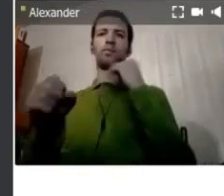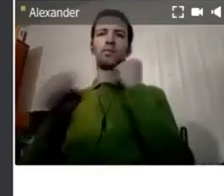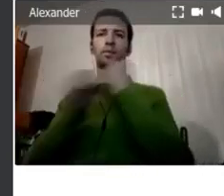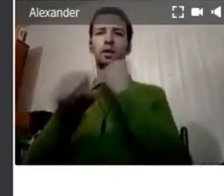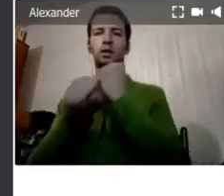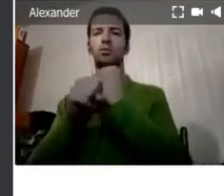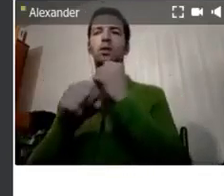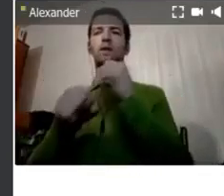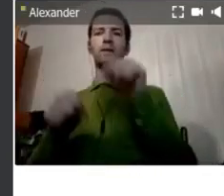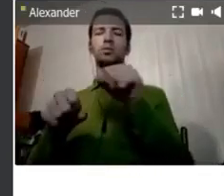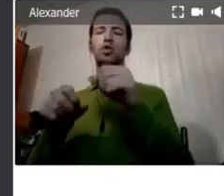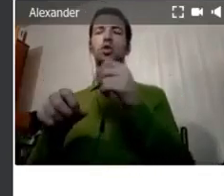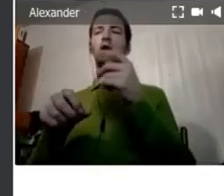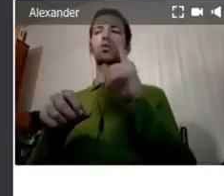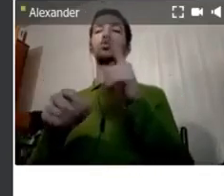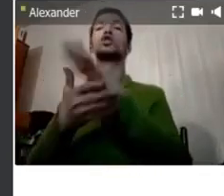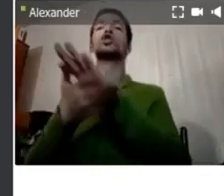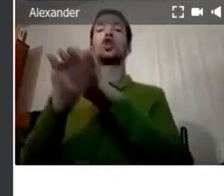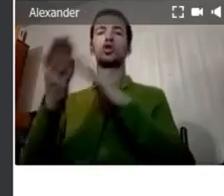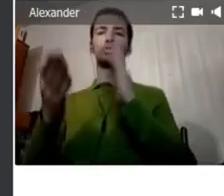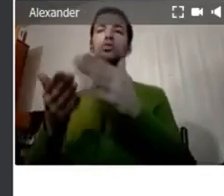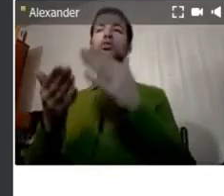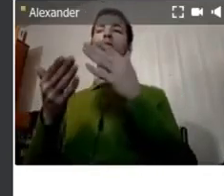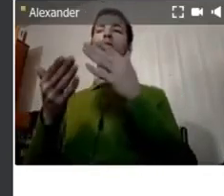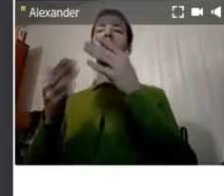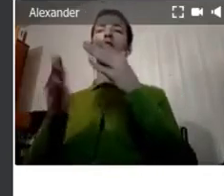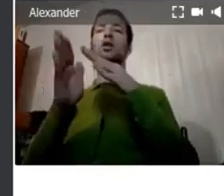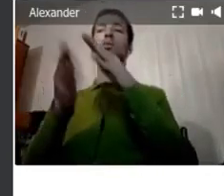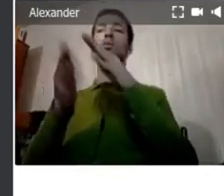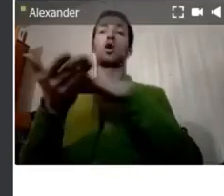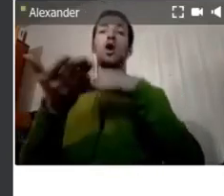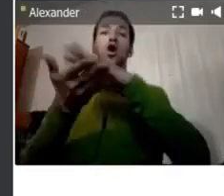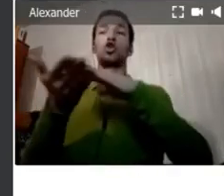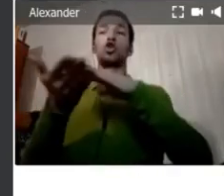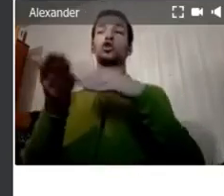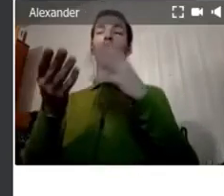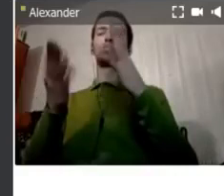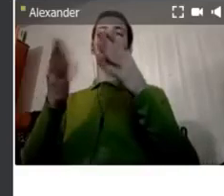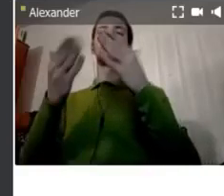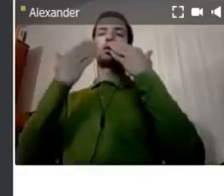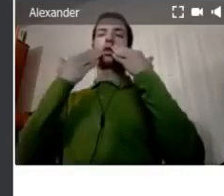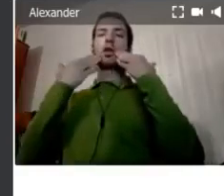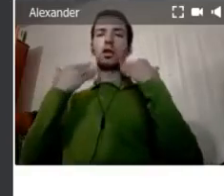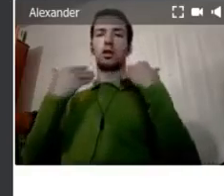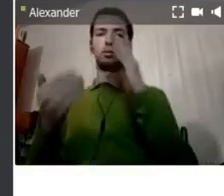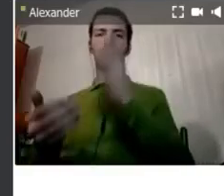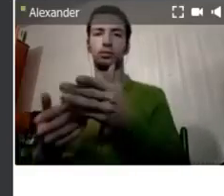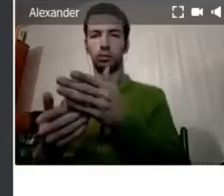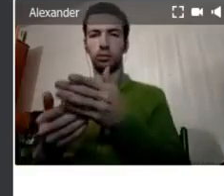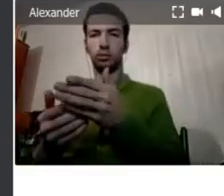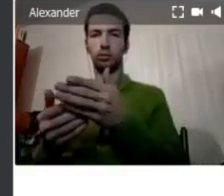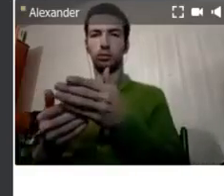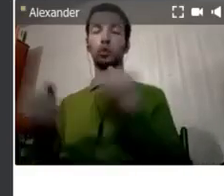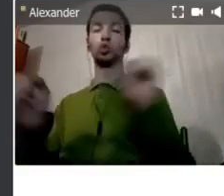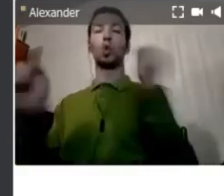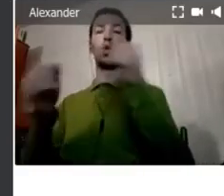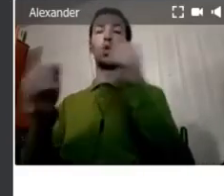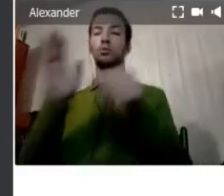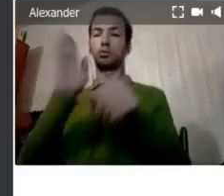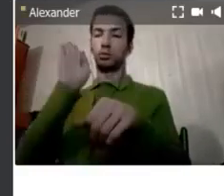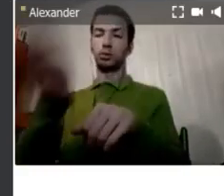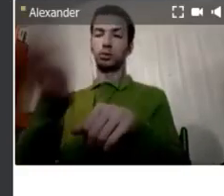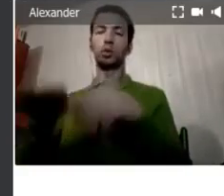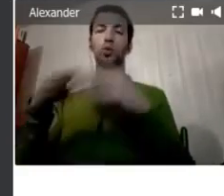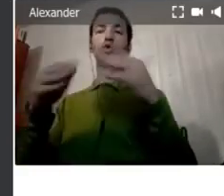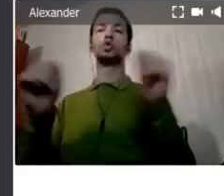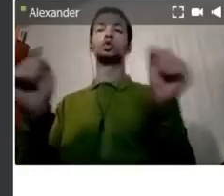этап этого бизнеса, это называется вообще лидерская карьера, о которой, я не знаю, Олег скажет, не скажет. Олег, если можно, я думаю, да, там